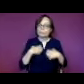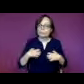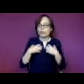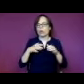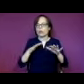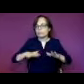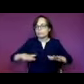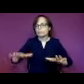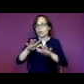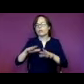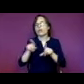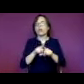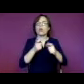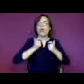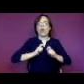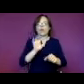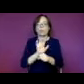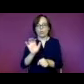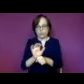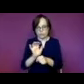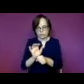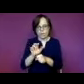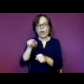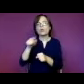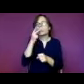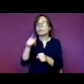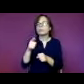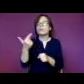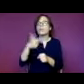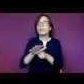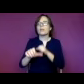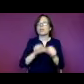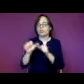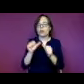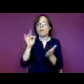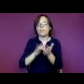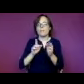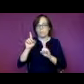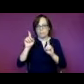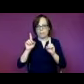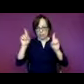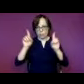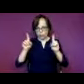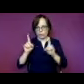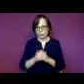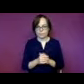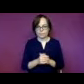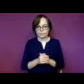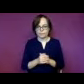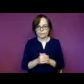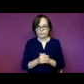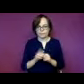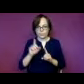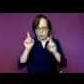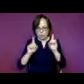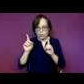i produkcją rolną. To jest pawilon z 2015 roku w Mediolanie, który odwołuje się do produkcji do jabłek, jako